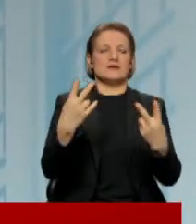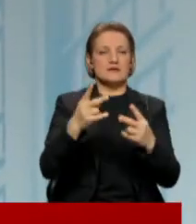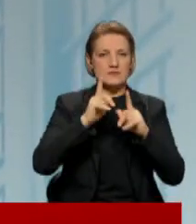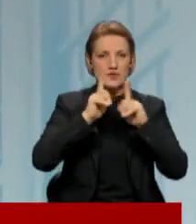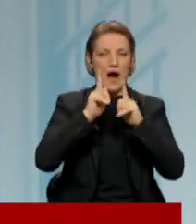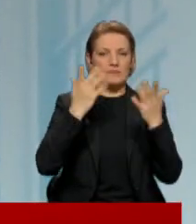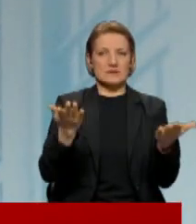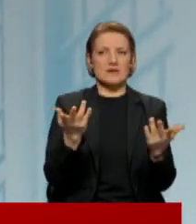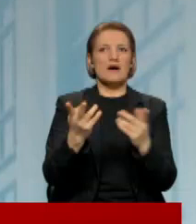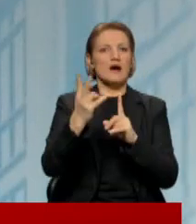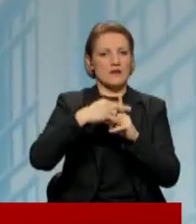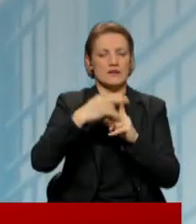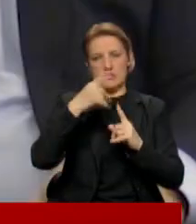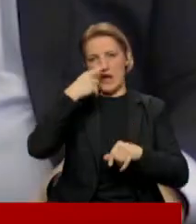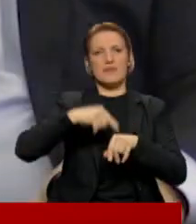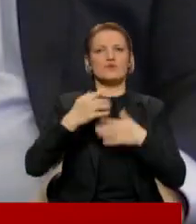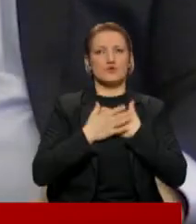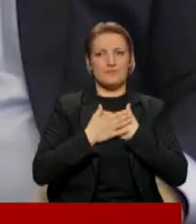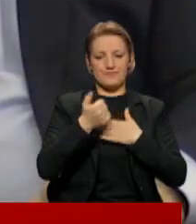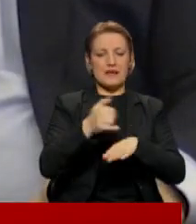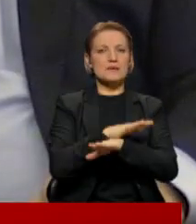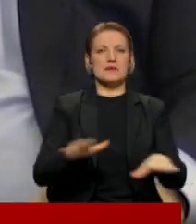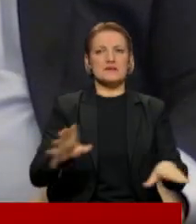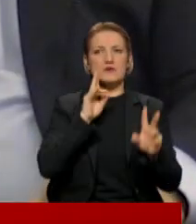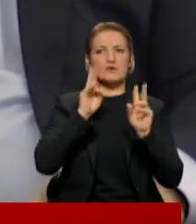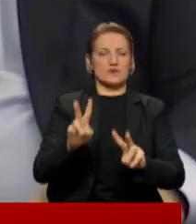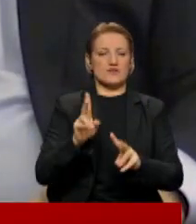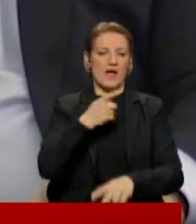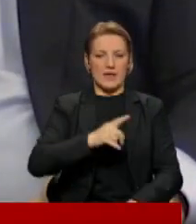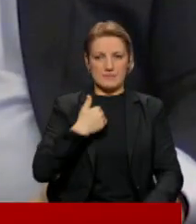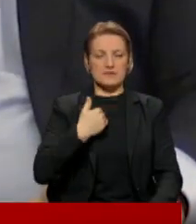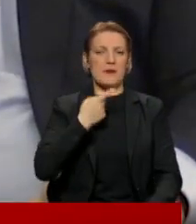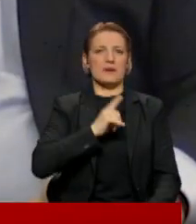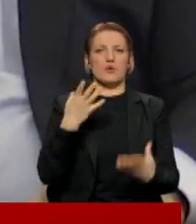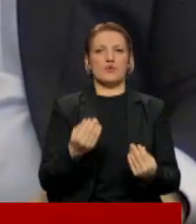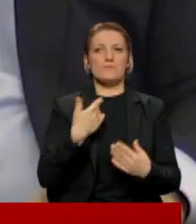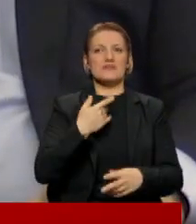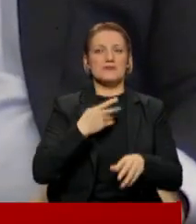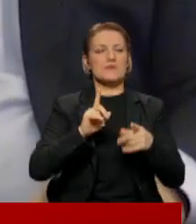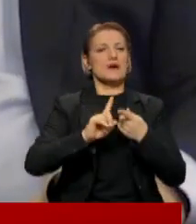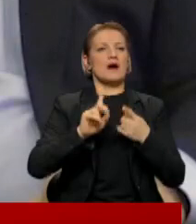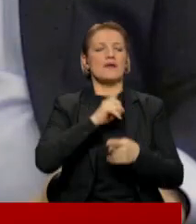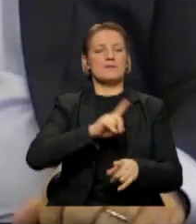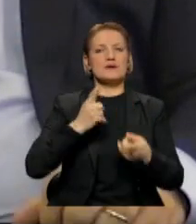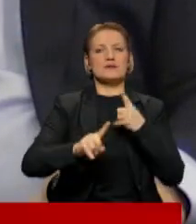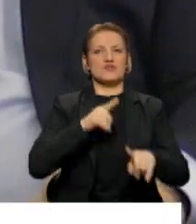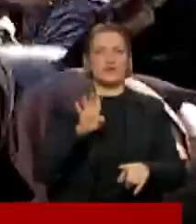çağrımıza katılacağına inanıyorum altın masanın göstereceği adayı bizim adayımız olacak bizim adayımız